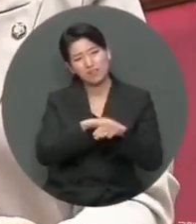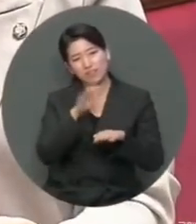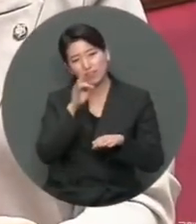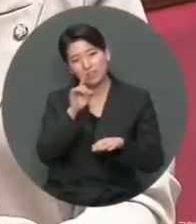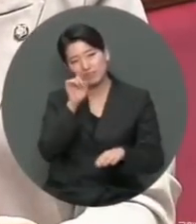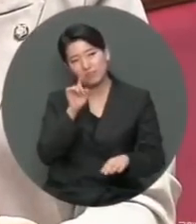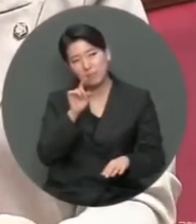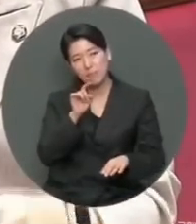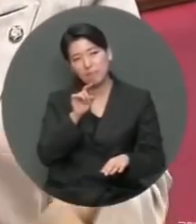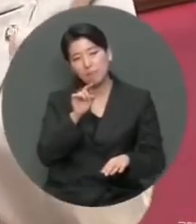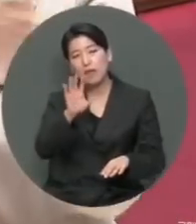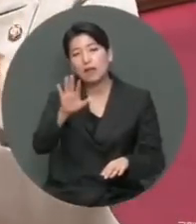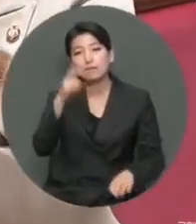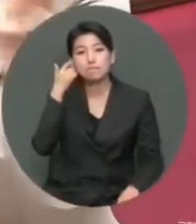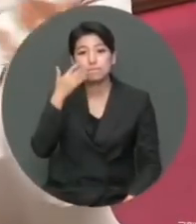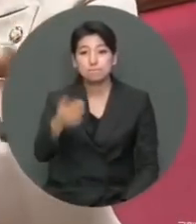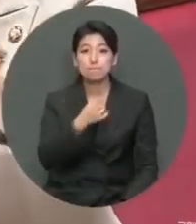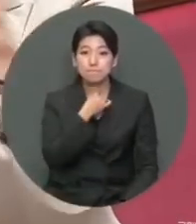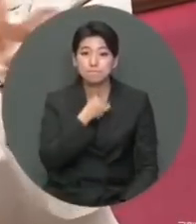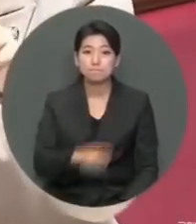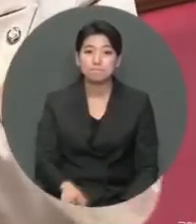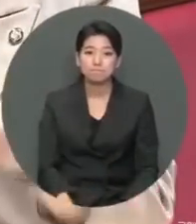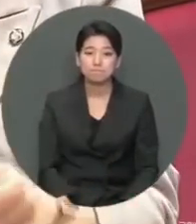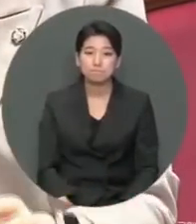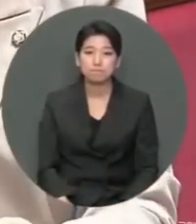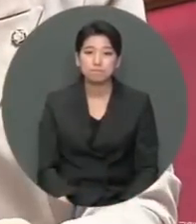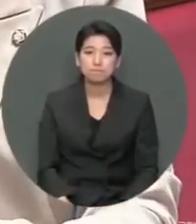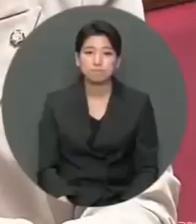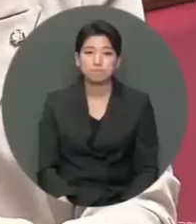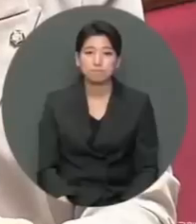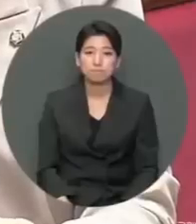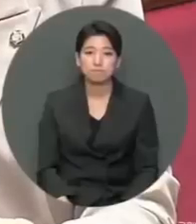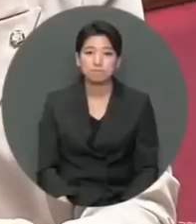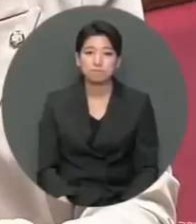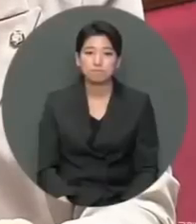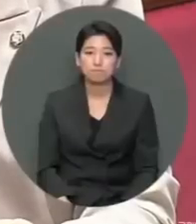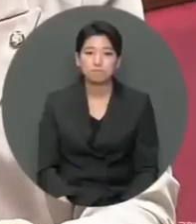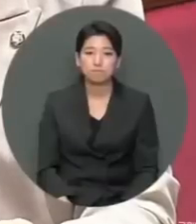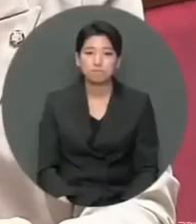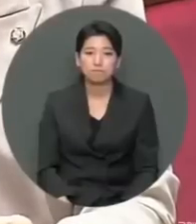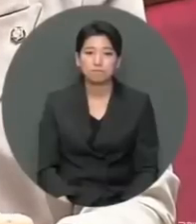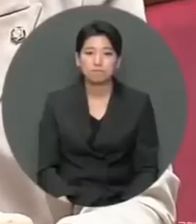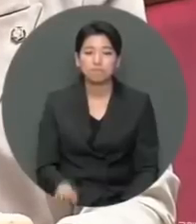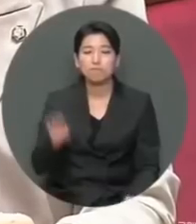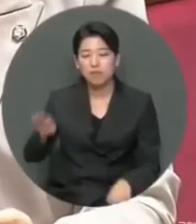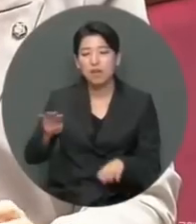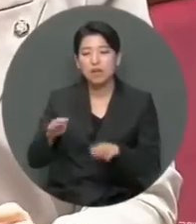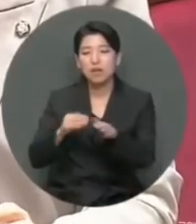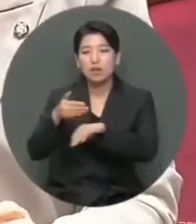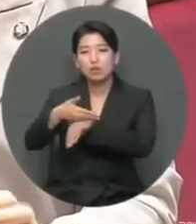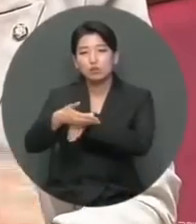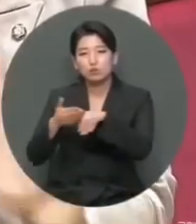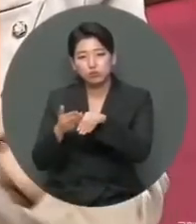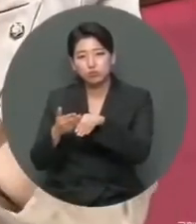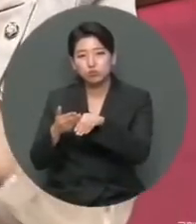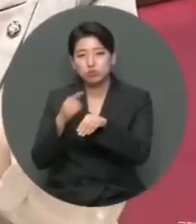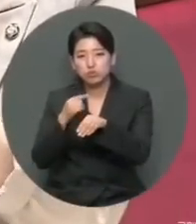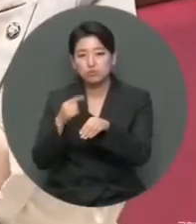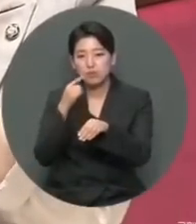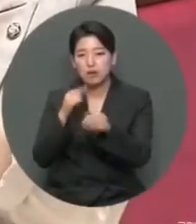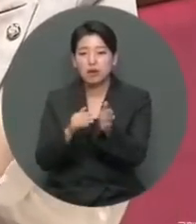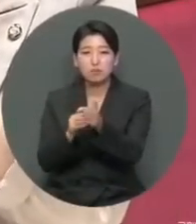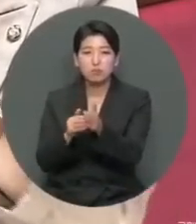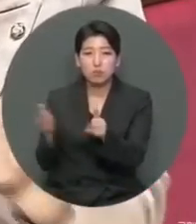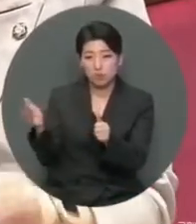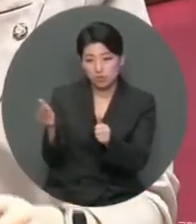생각하세요? 일단 요 두 가지는 좀 설득력이 좀 떨어지는 것 같지 않으세요? 이 두 개는 전혀 다른 과제로 네, 다른